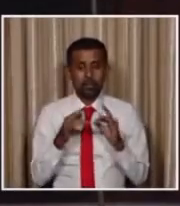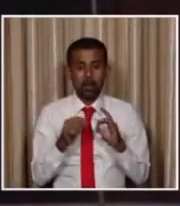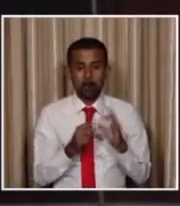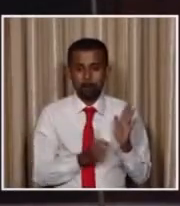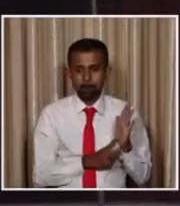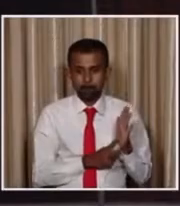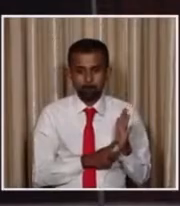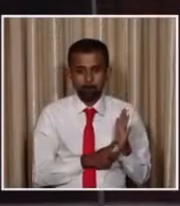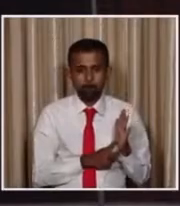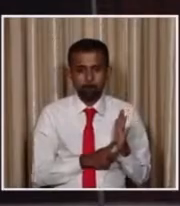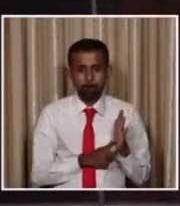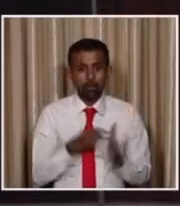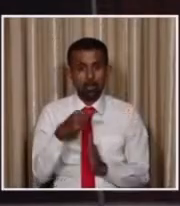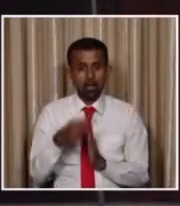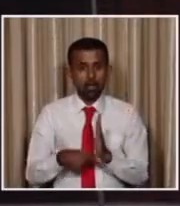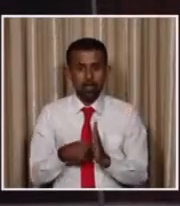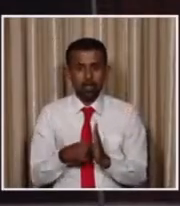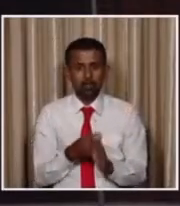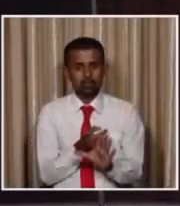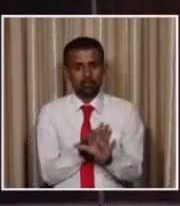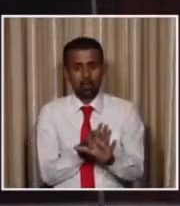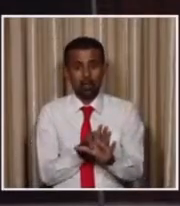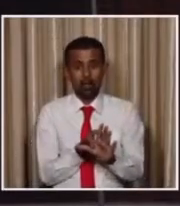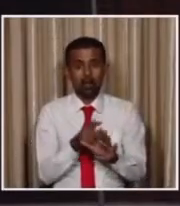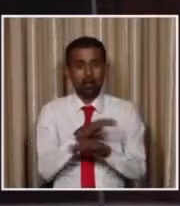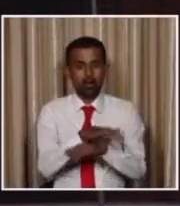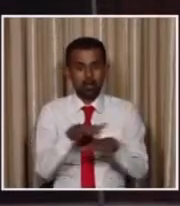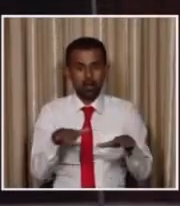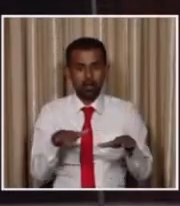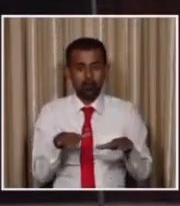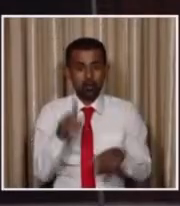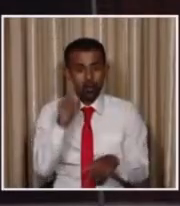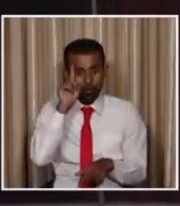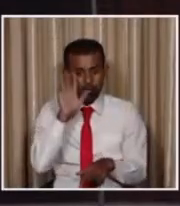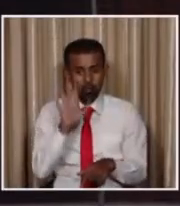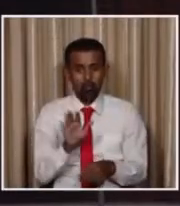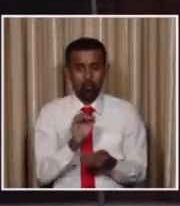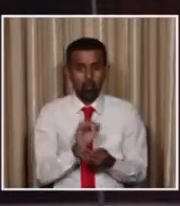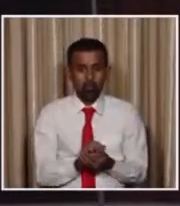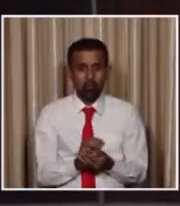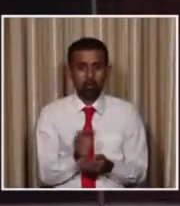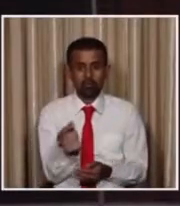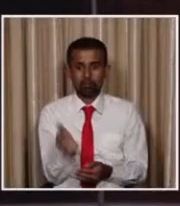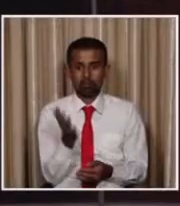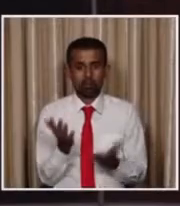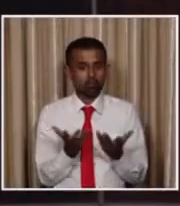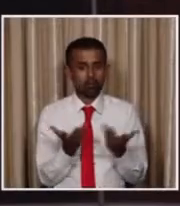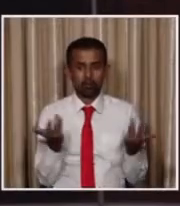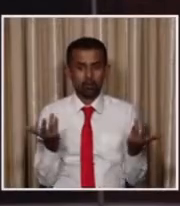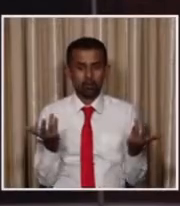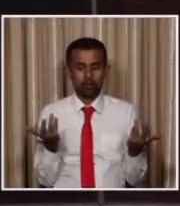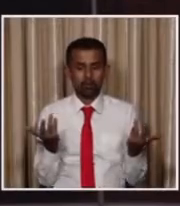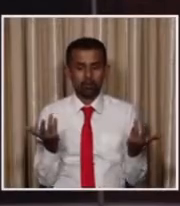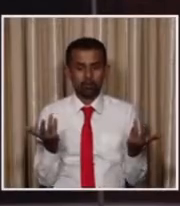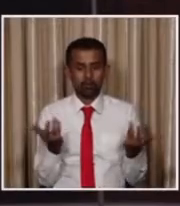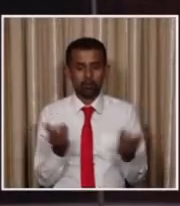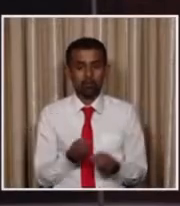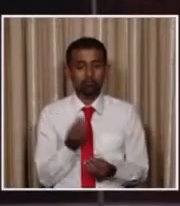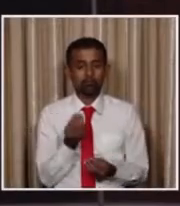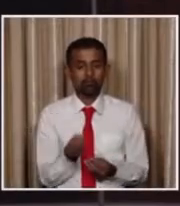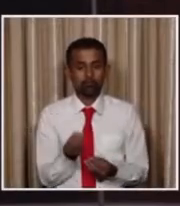එක විශේෂයෙන්ම මේ රටේ තරුණ පරම්පරාවක් බලාපොරොත්තු වෙච්චි තහනමක් නෙවෙයි මේ ඔන්ලයින් සේෆ්ටි බිල් එකෙන් ලබා